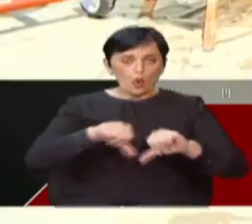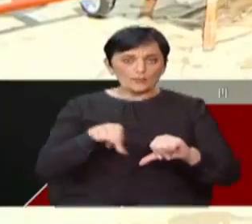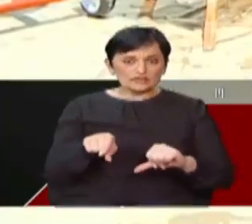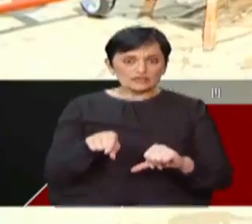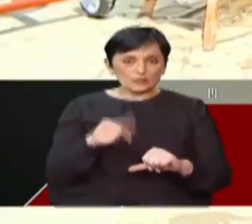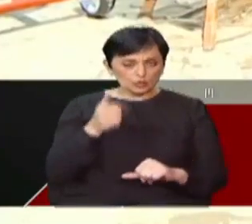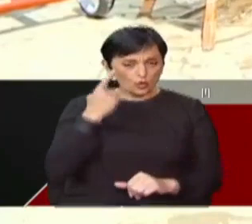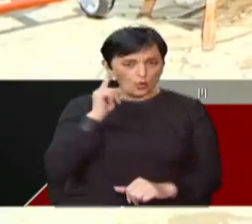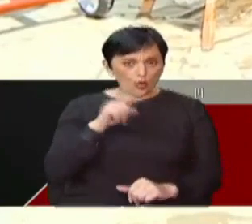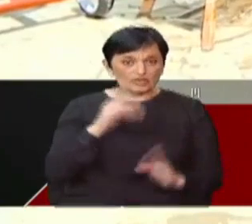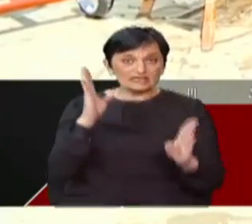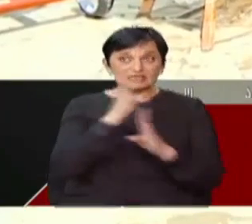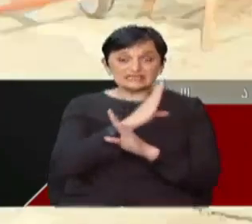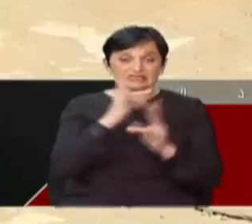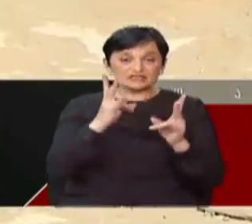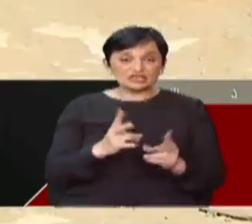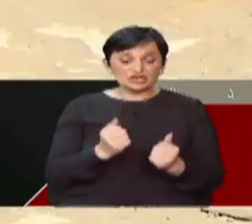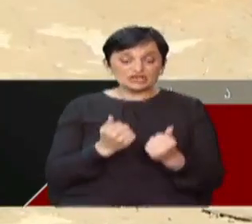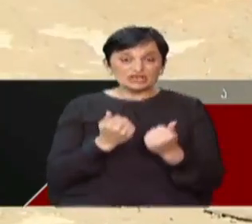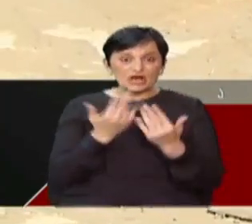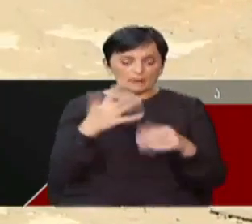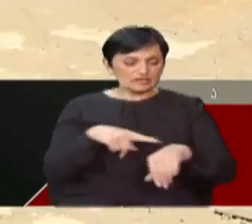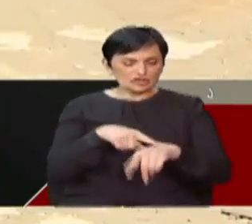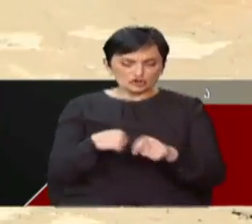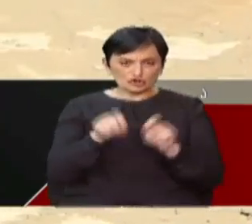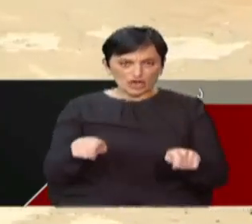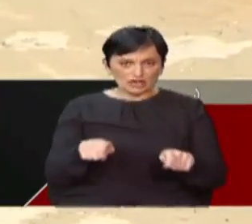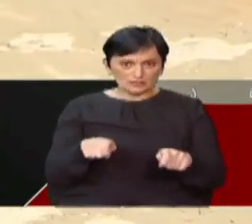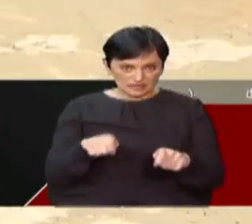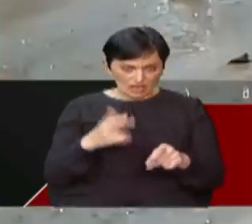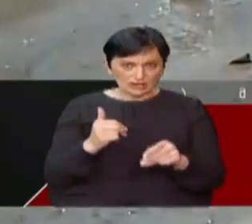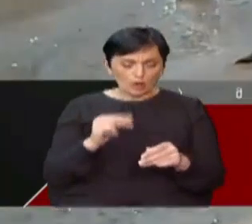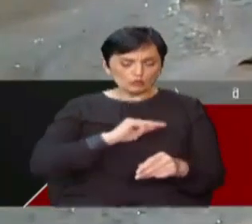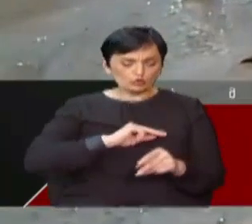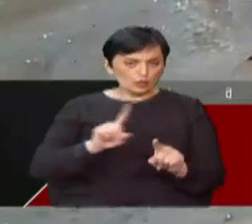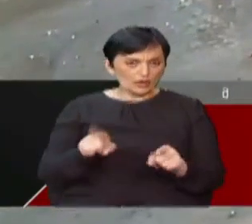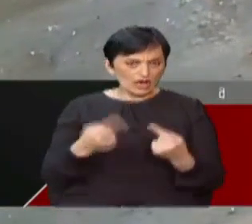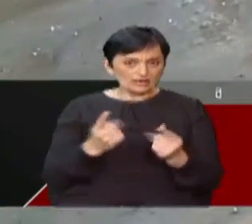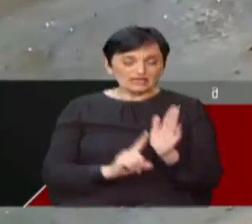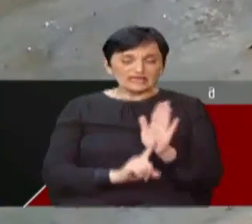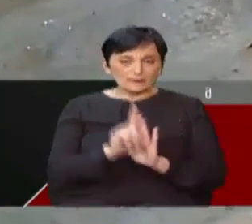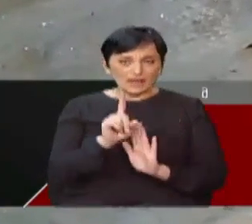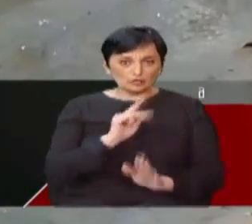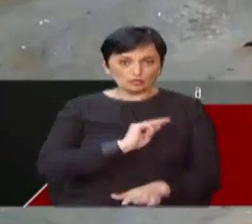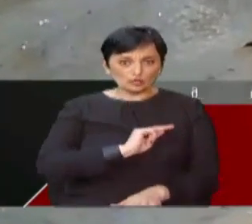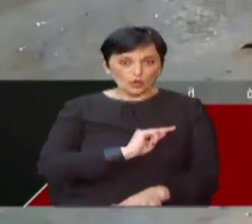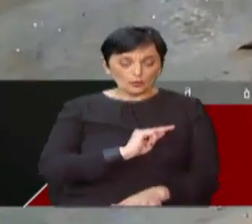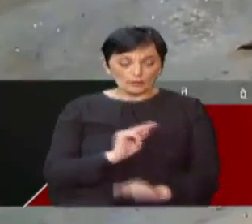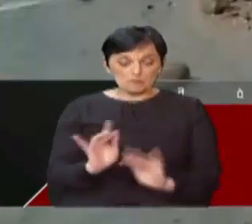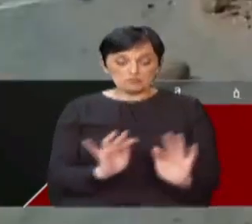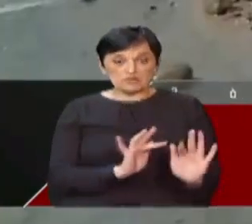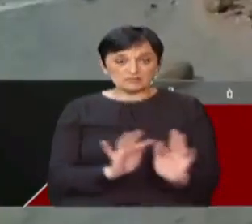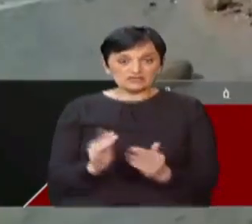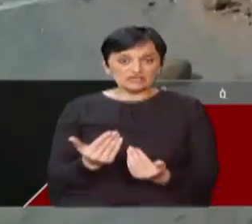როგორც იცით, სტიქიიდან რამდენიმე საათში შეიქმნა და განაახლა მუშაობა, დაიწყო მუშაობა,